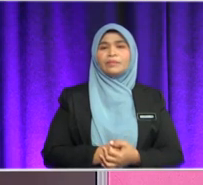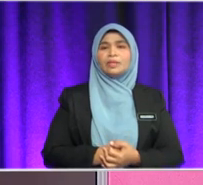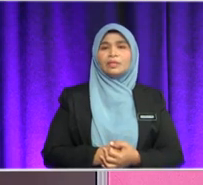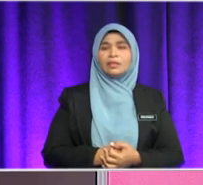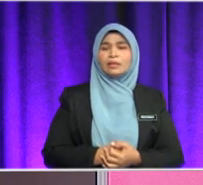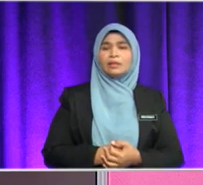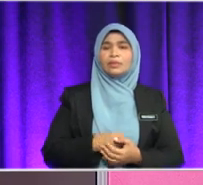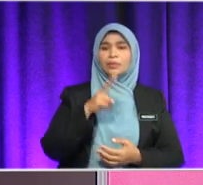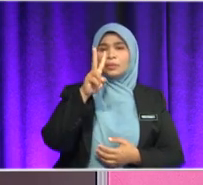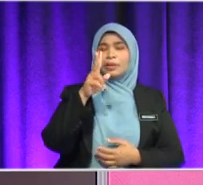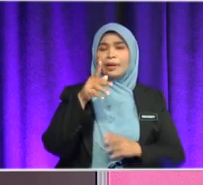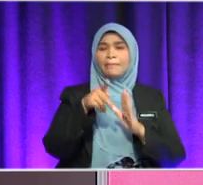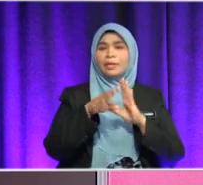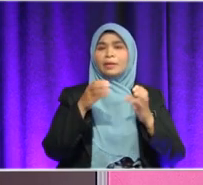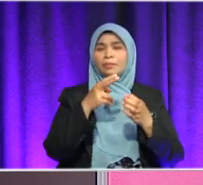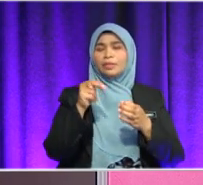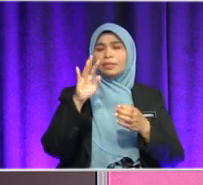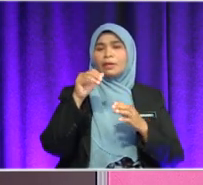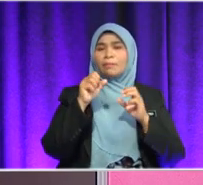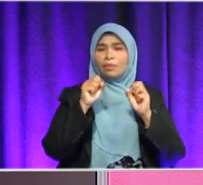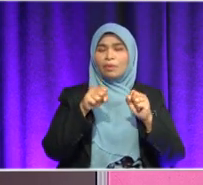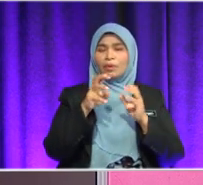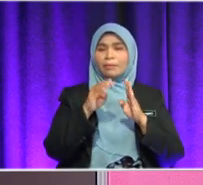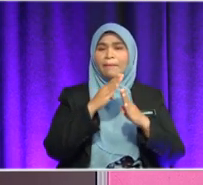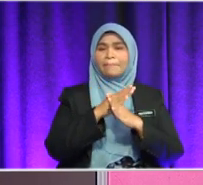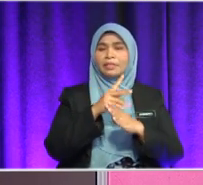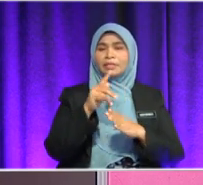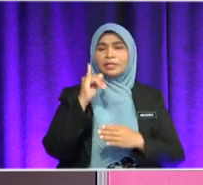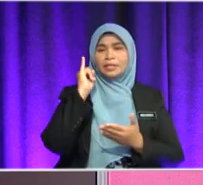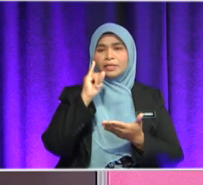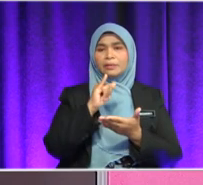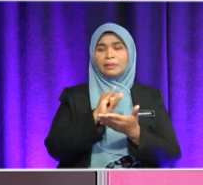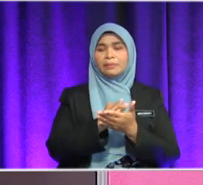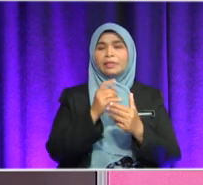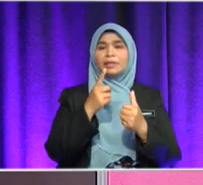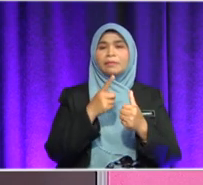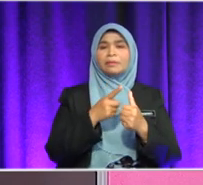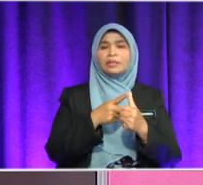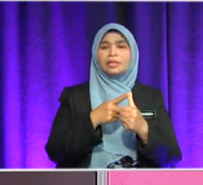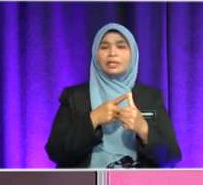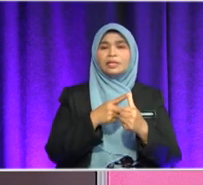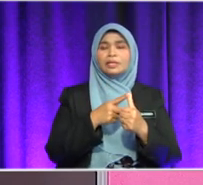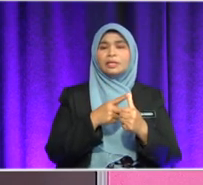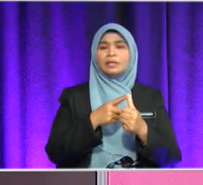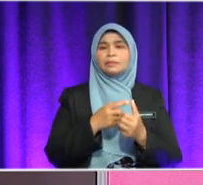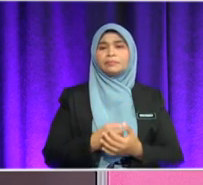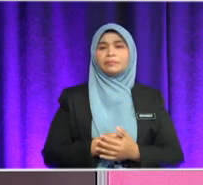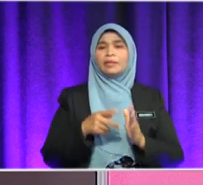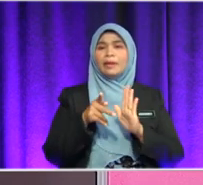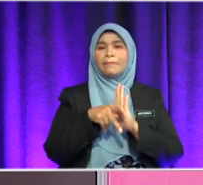perbuatan yang boleh membatalkan iman yang pertama yang pertama yang pertama perkataan